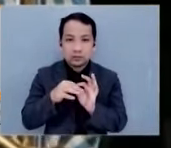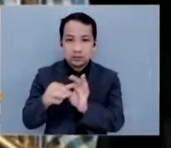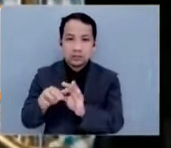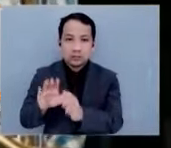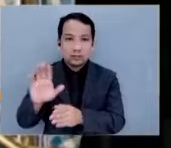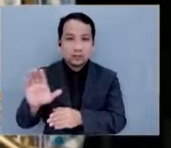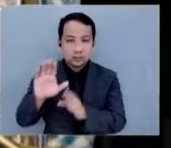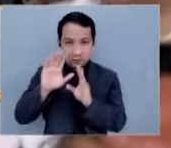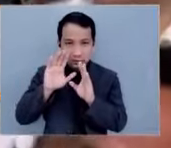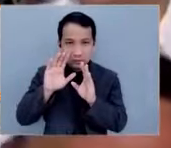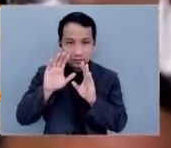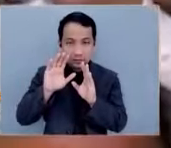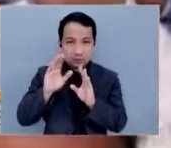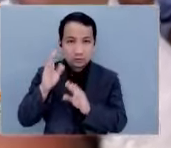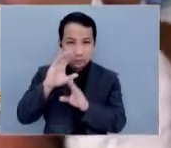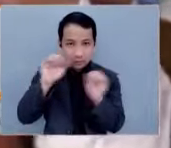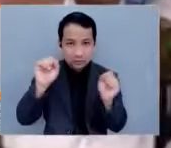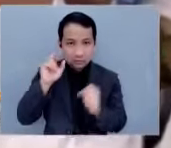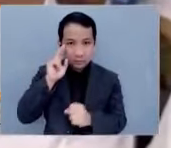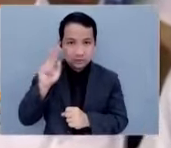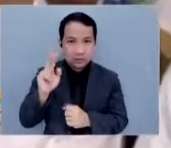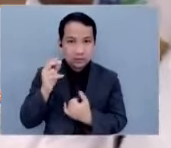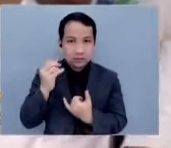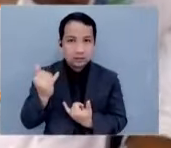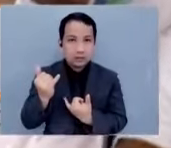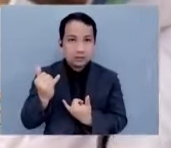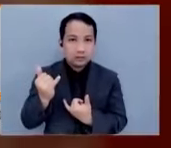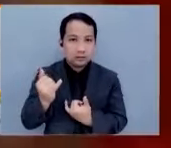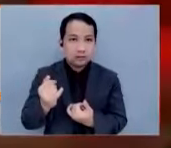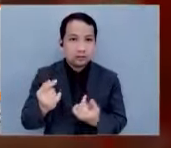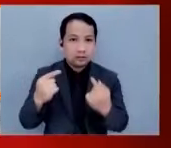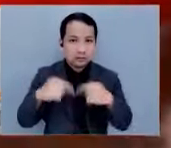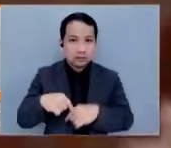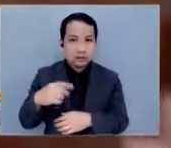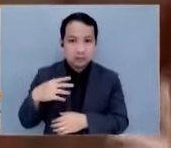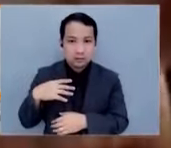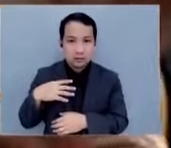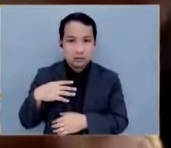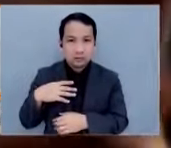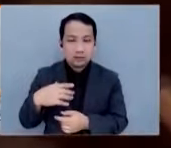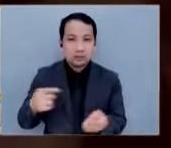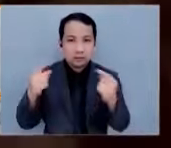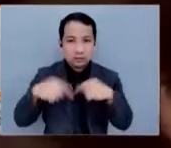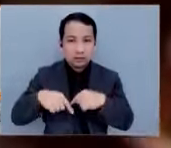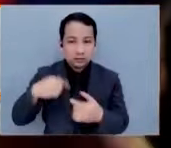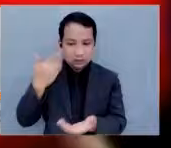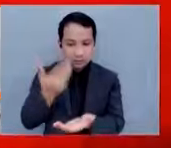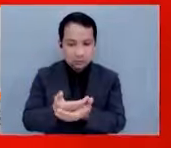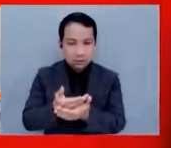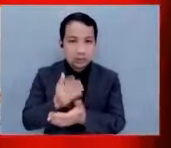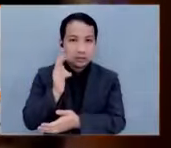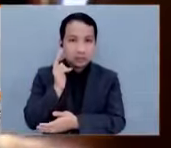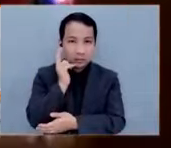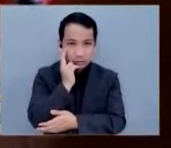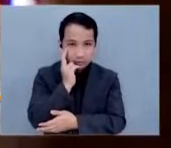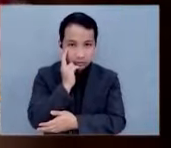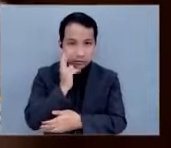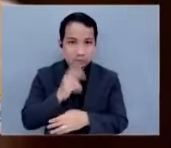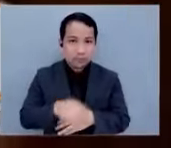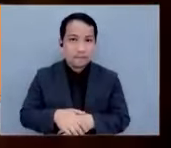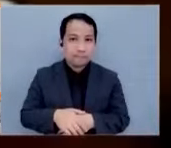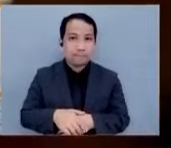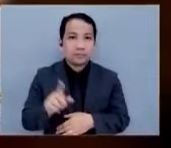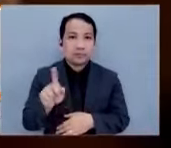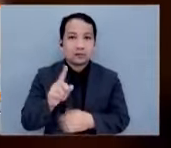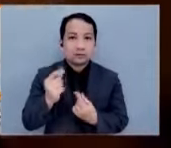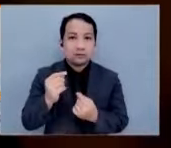Pangulong Bongbong Marcos. So ngayon, Julius, naghihintay na lang talaga tayo sa pagdating nga nito ni dating Pangulong Duterte at kung ano yung mensahe